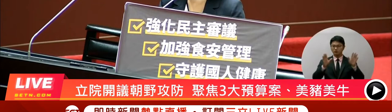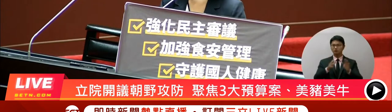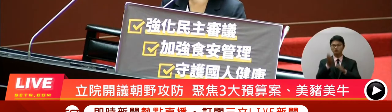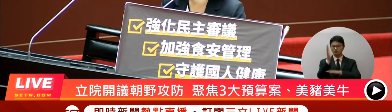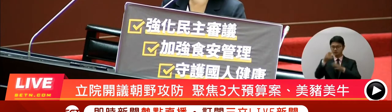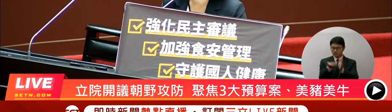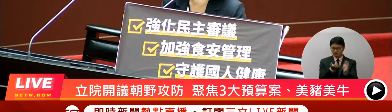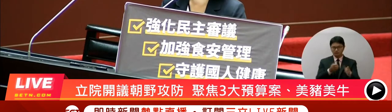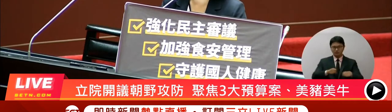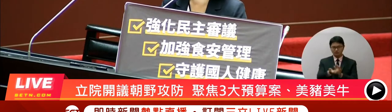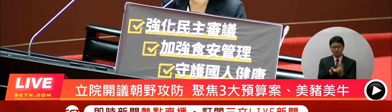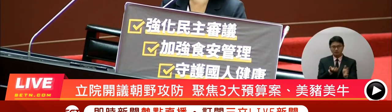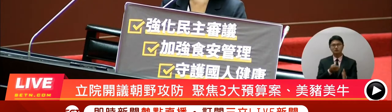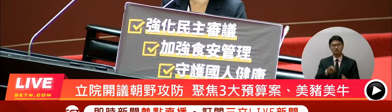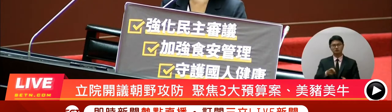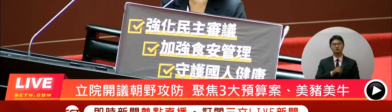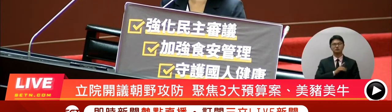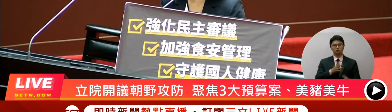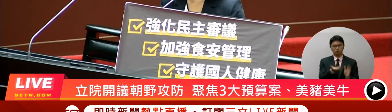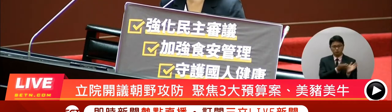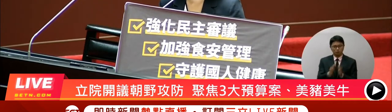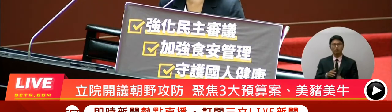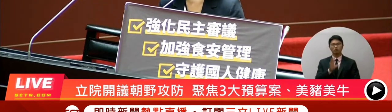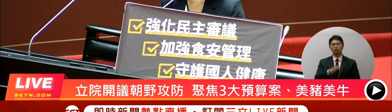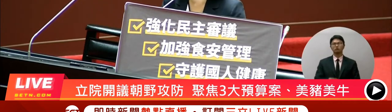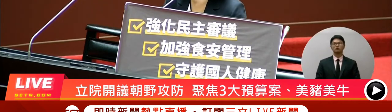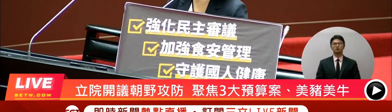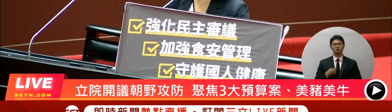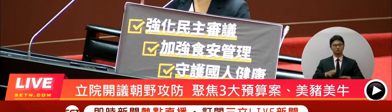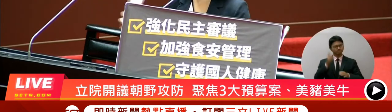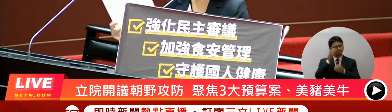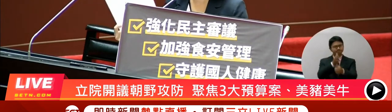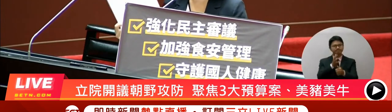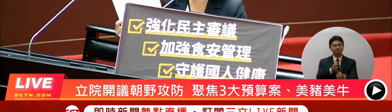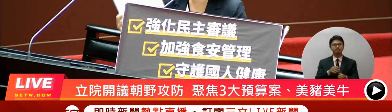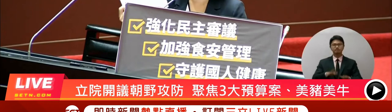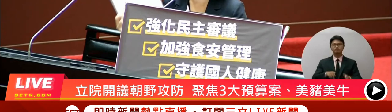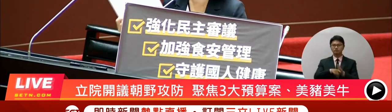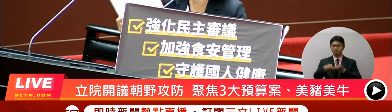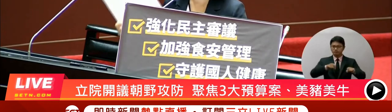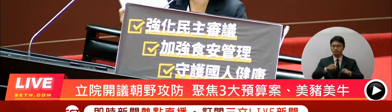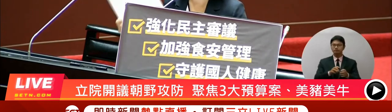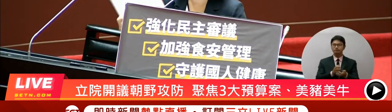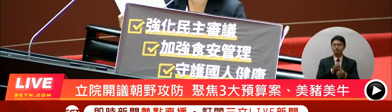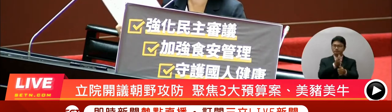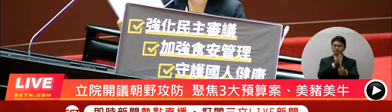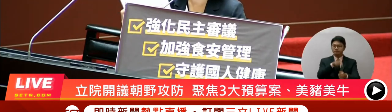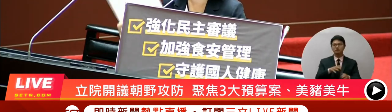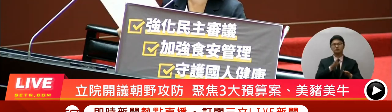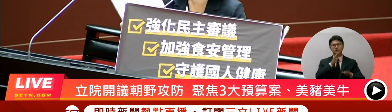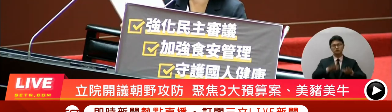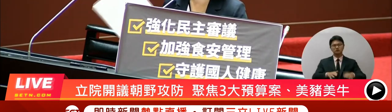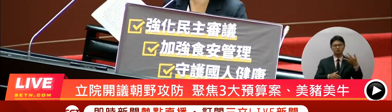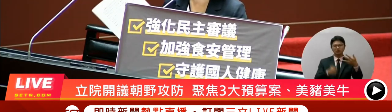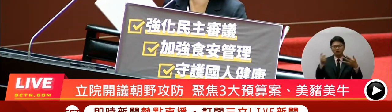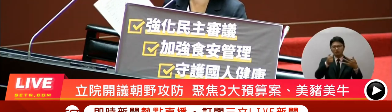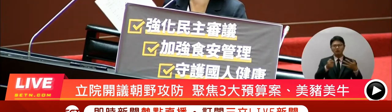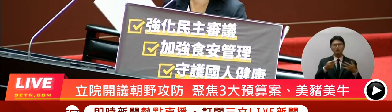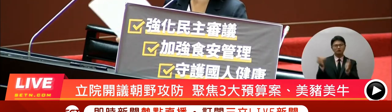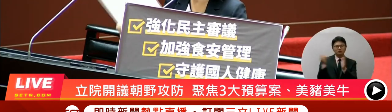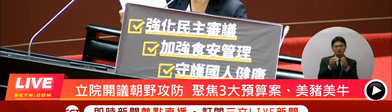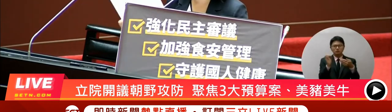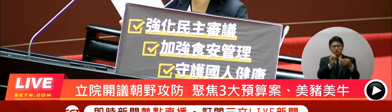做好相关的准备，而且非常充分的准备。但我们就想请教的是，为什么我们今天的专案咨询到今天早上8:50，接近9点的时候，我们才要能够